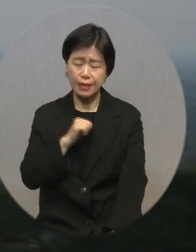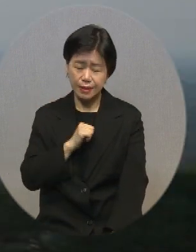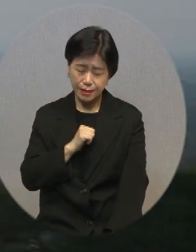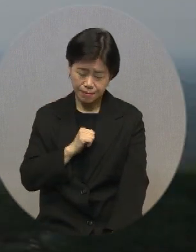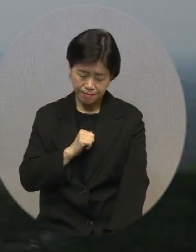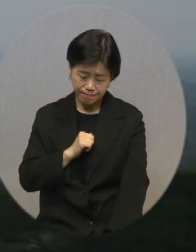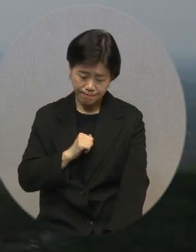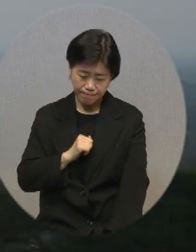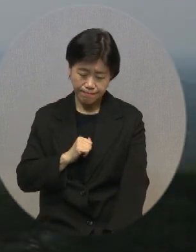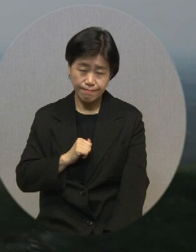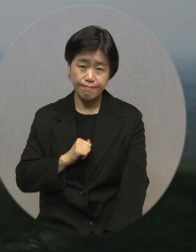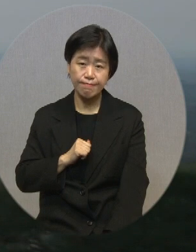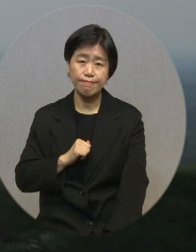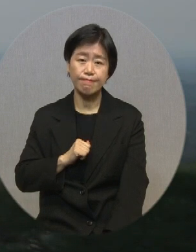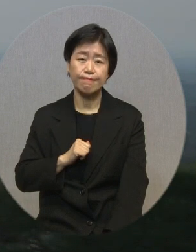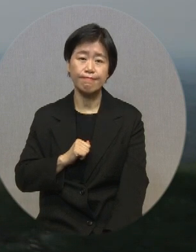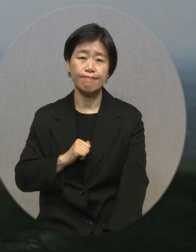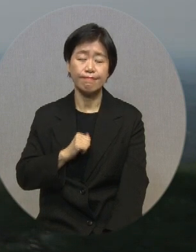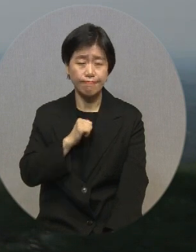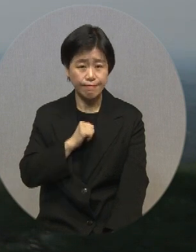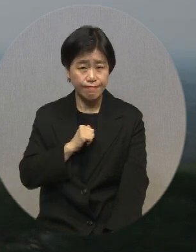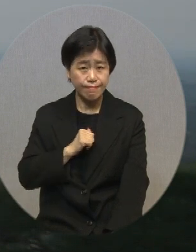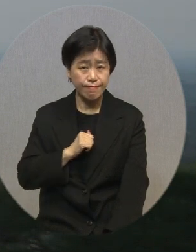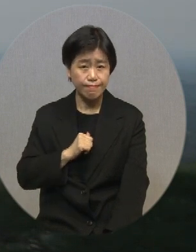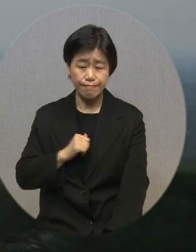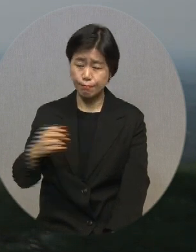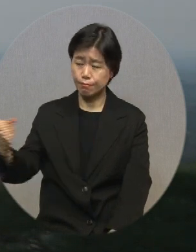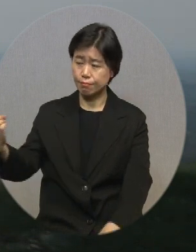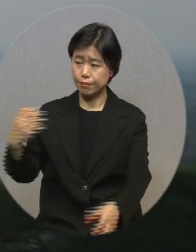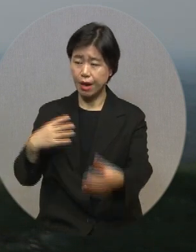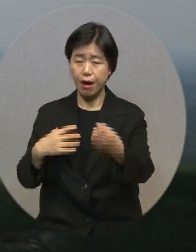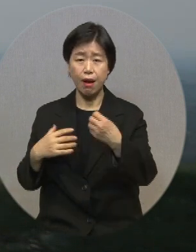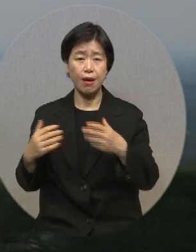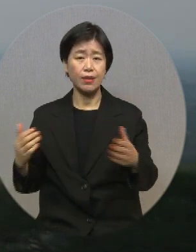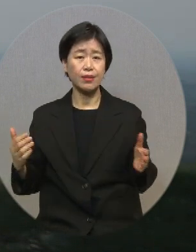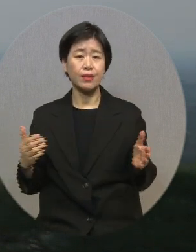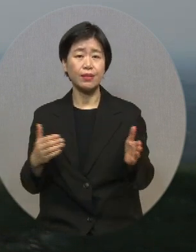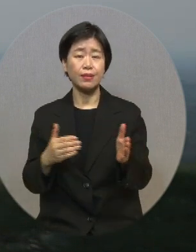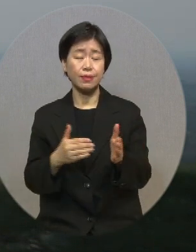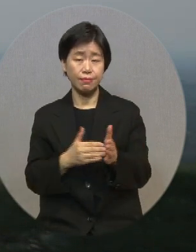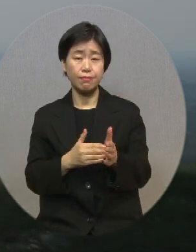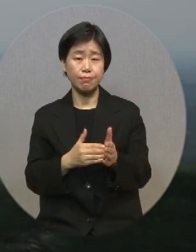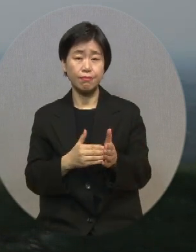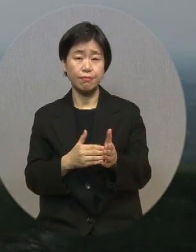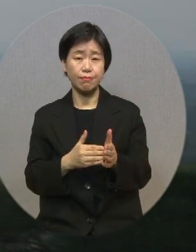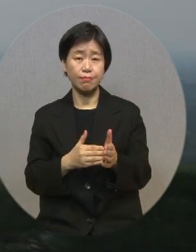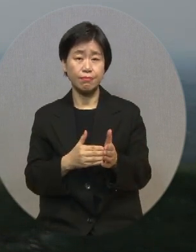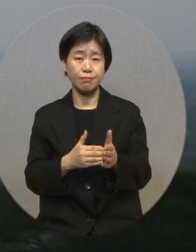인생 바닥이